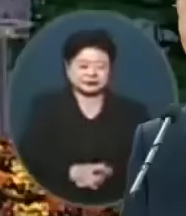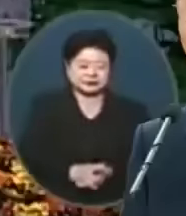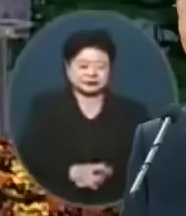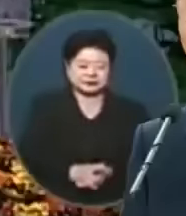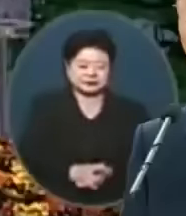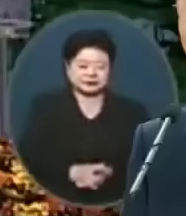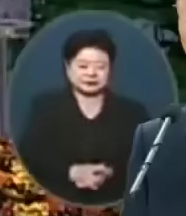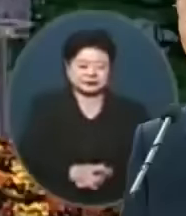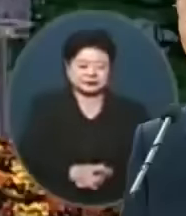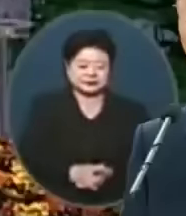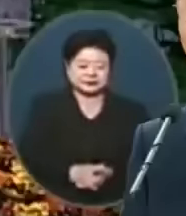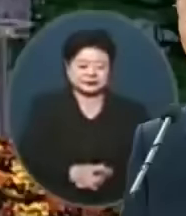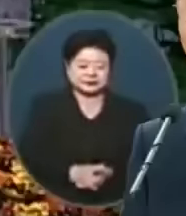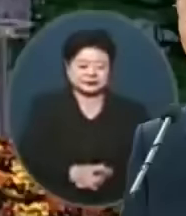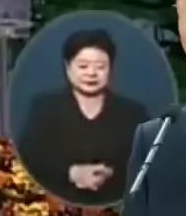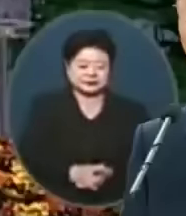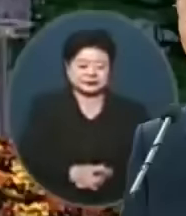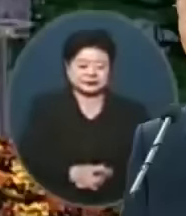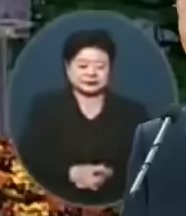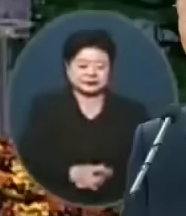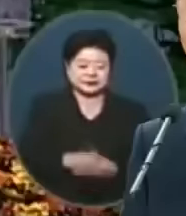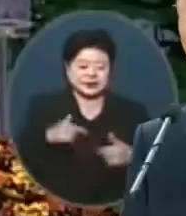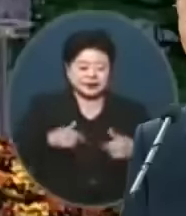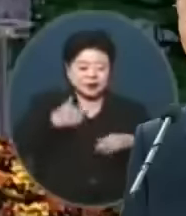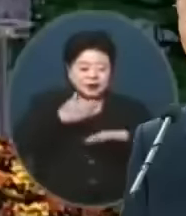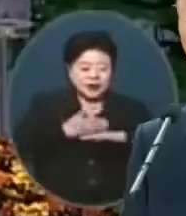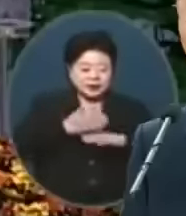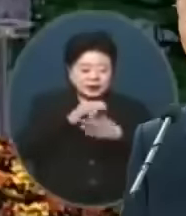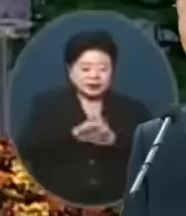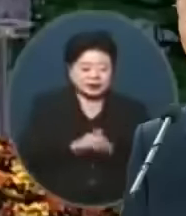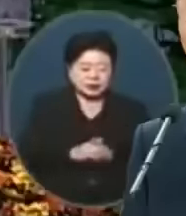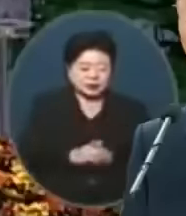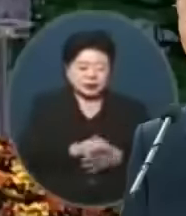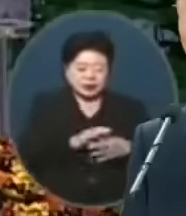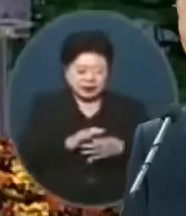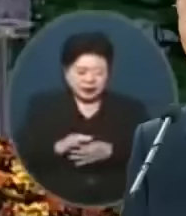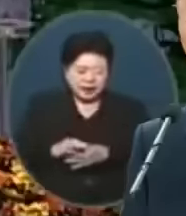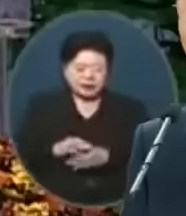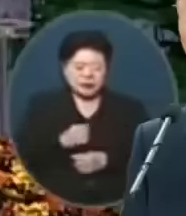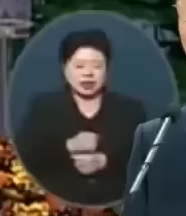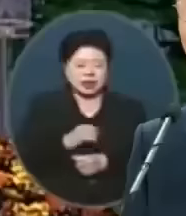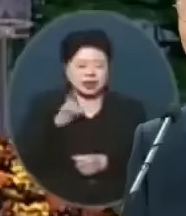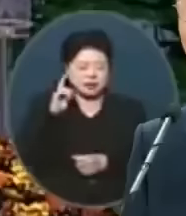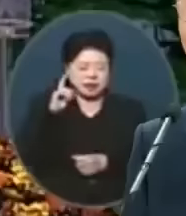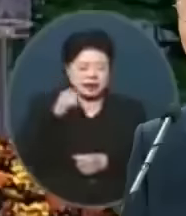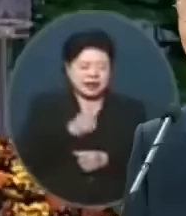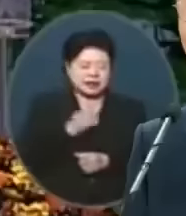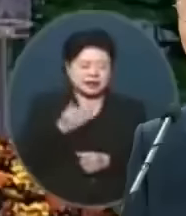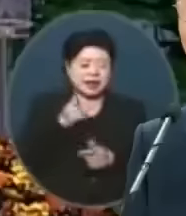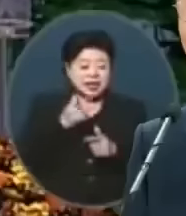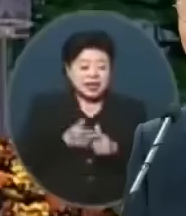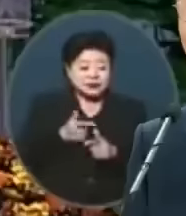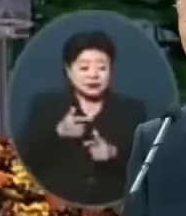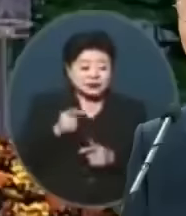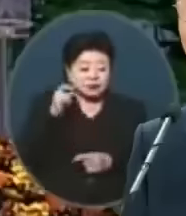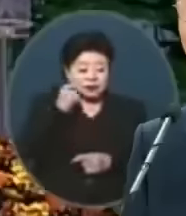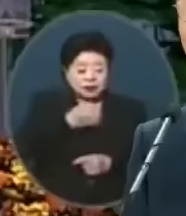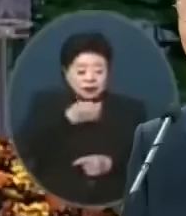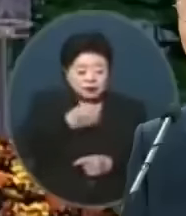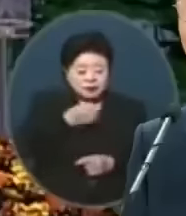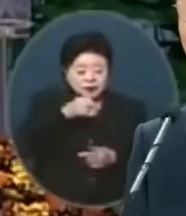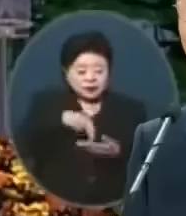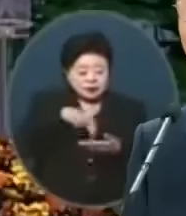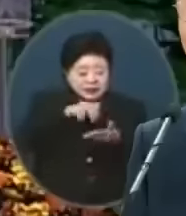있는 것은 아닙니다. 기쁨, 감사, 기도는 함께 우리가 해야 됩니다. 예수님은 어렵고 힘든